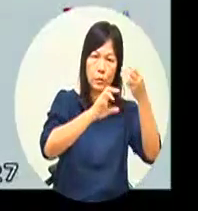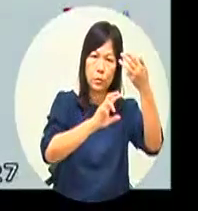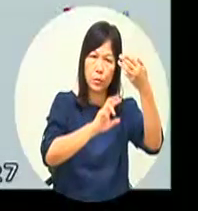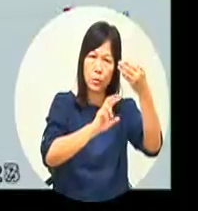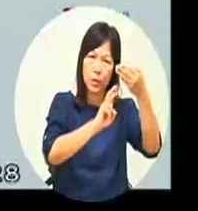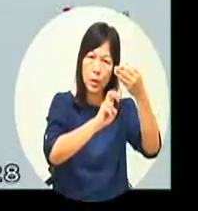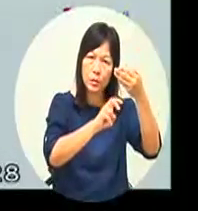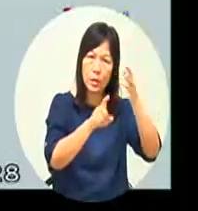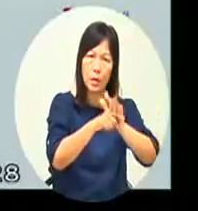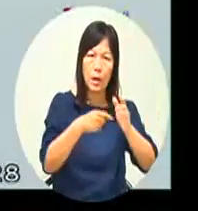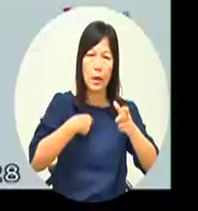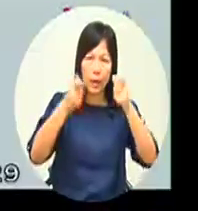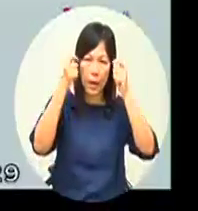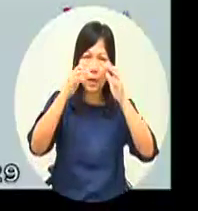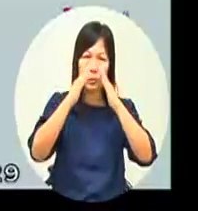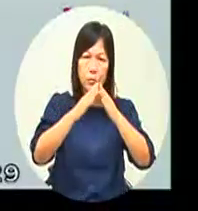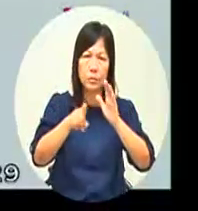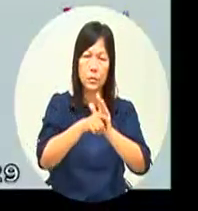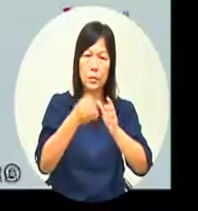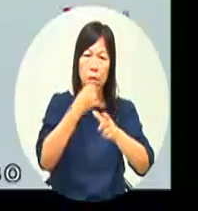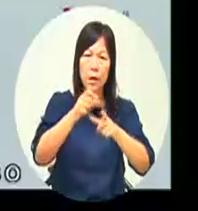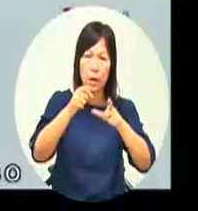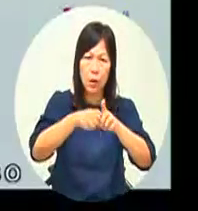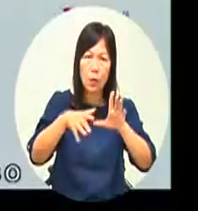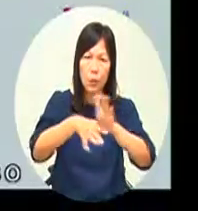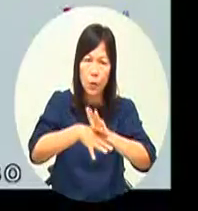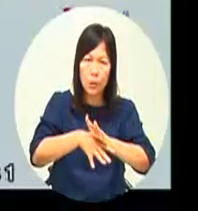高市府环会管制第